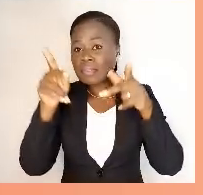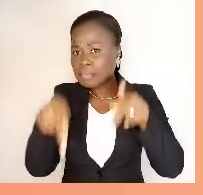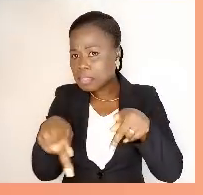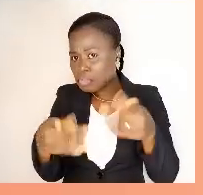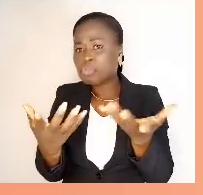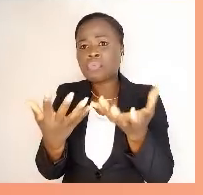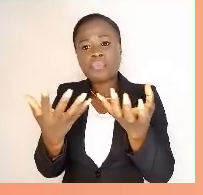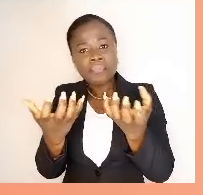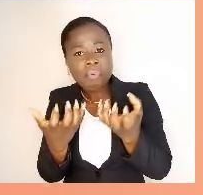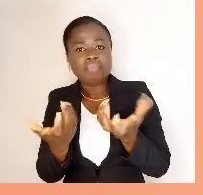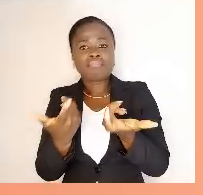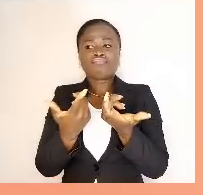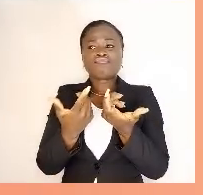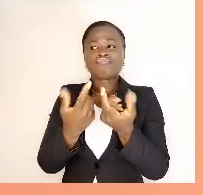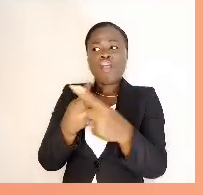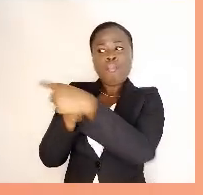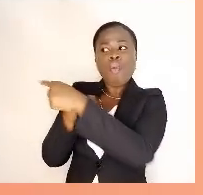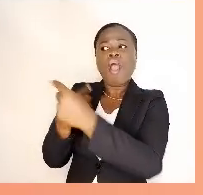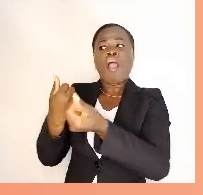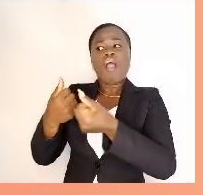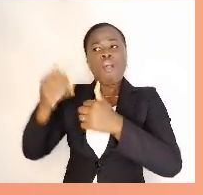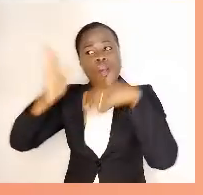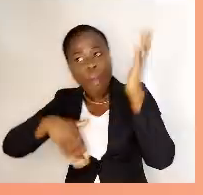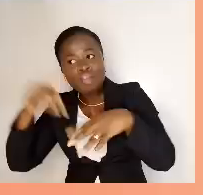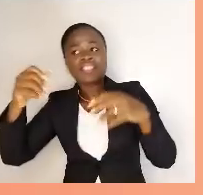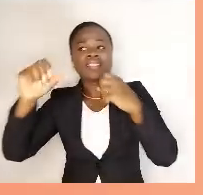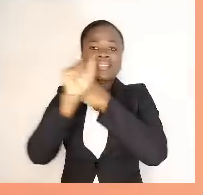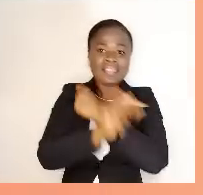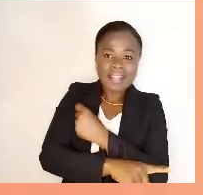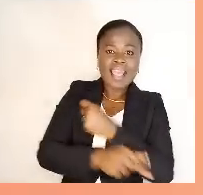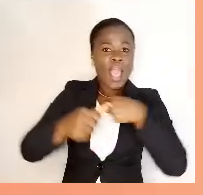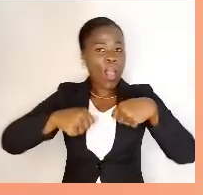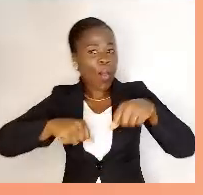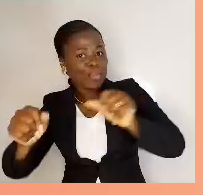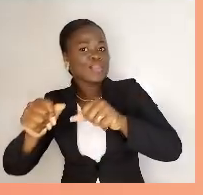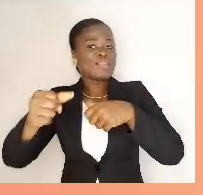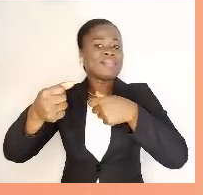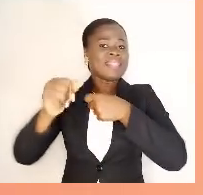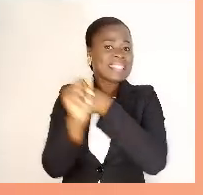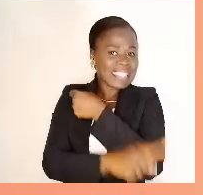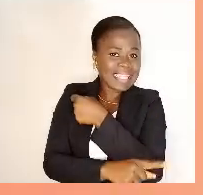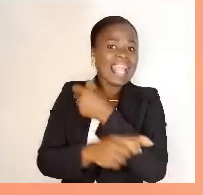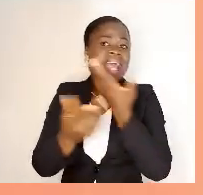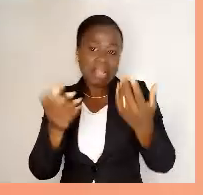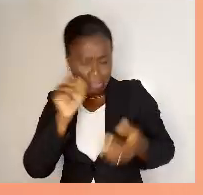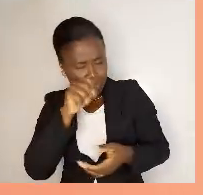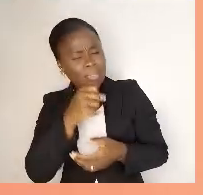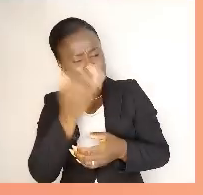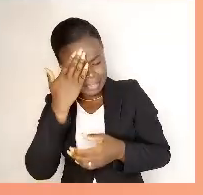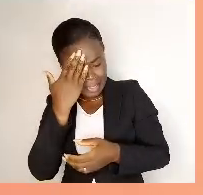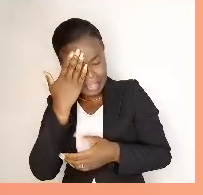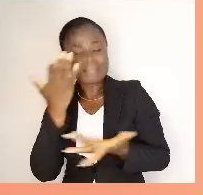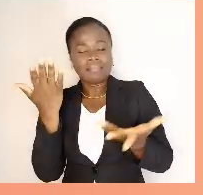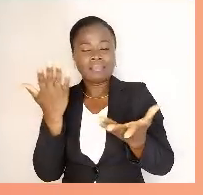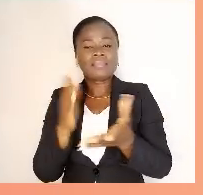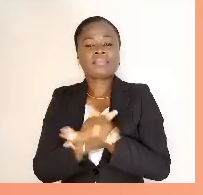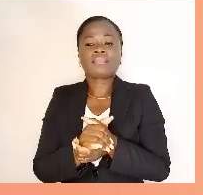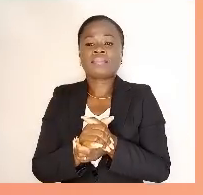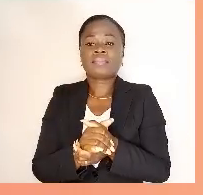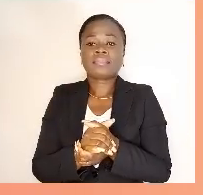me voir encore guider la construction du Sénégal, qui trouve de plus en plus ses